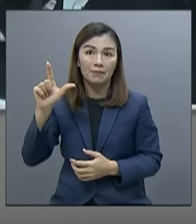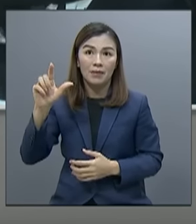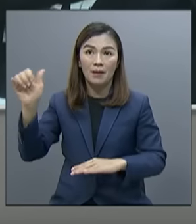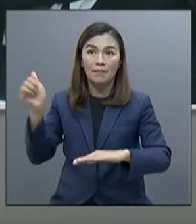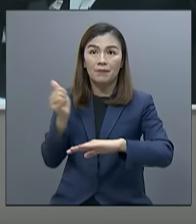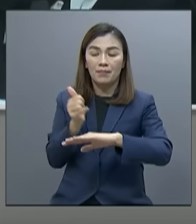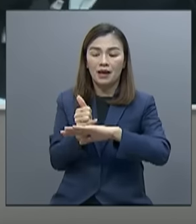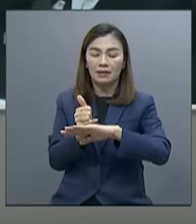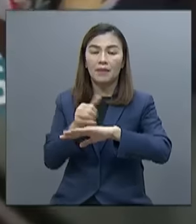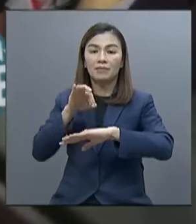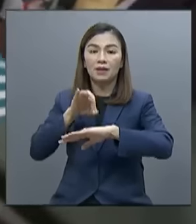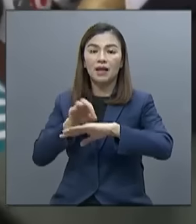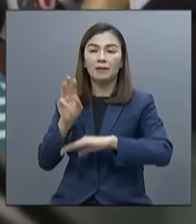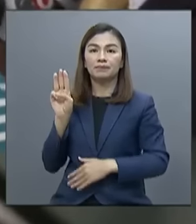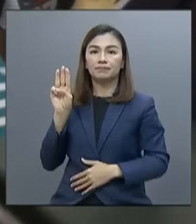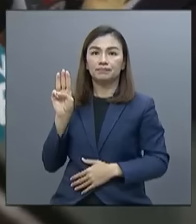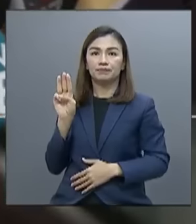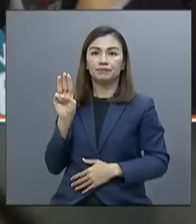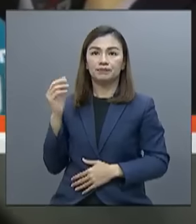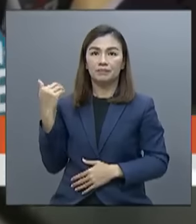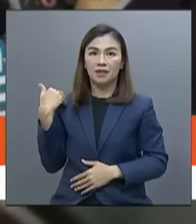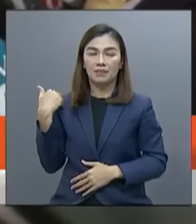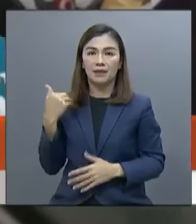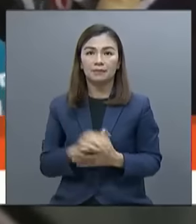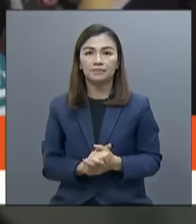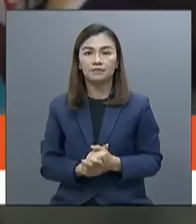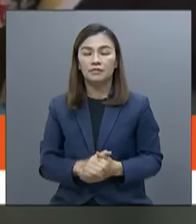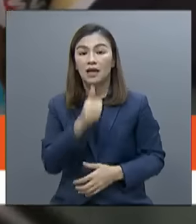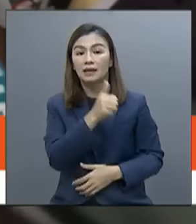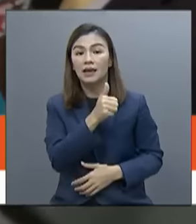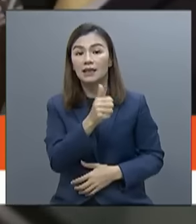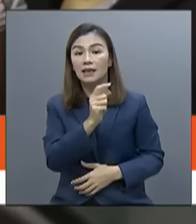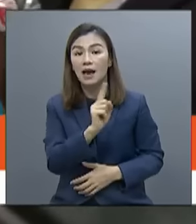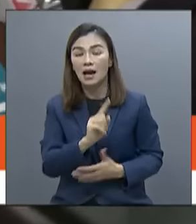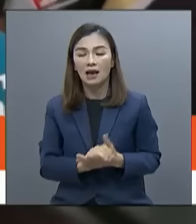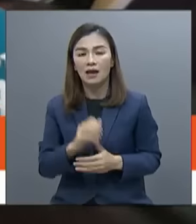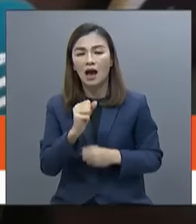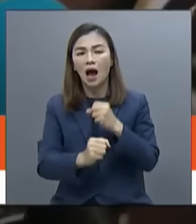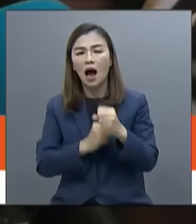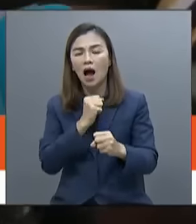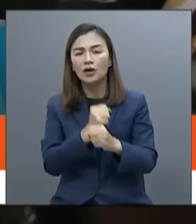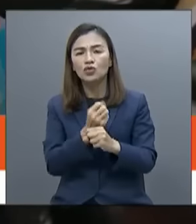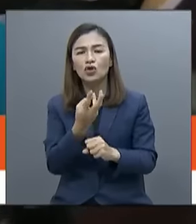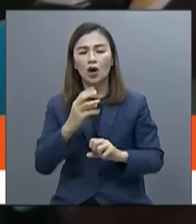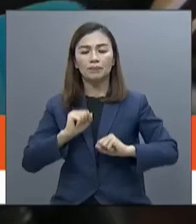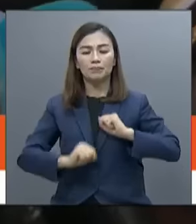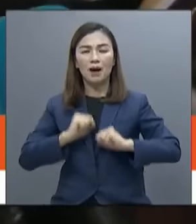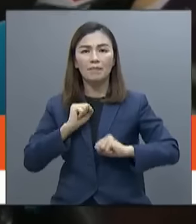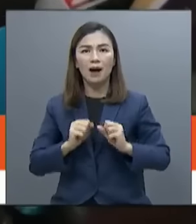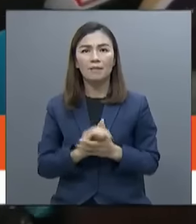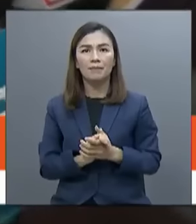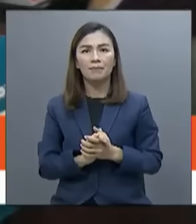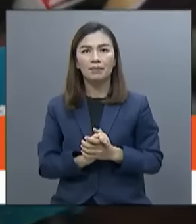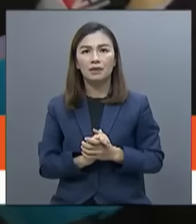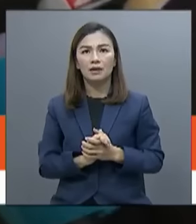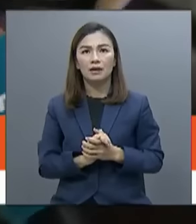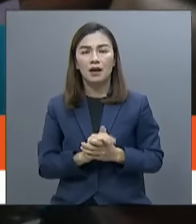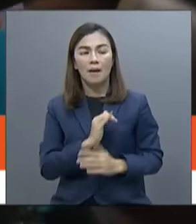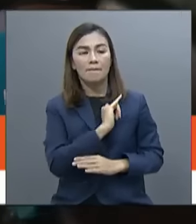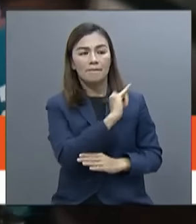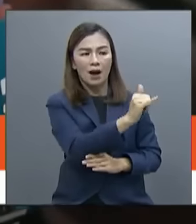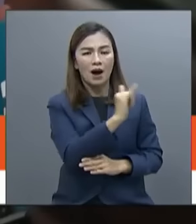วยค่ะ แต่ว่าข้อดีของเขาคือเขาอายุน้อยเขาสามารถที่จะไปเดินไปหาทุกหน่